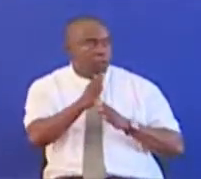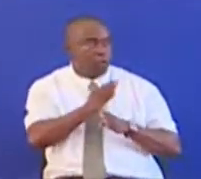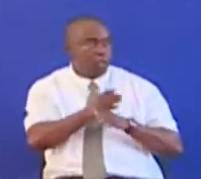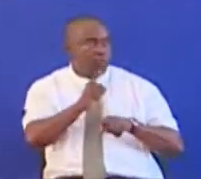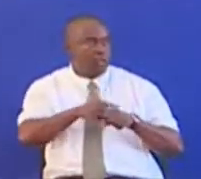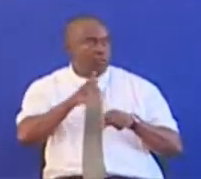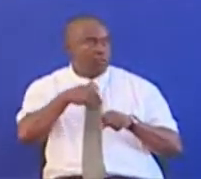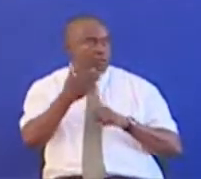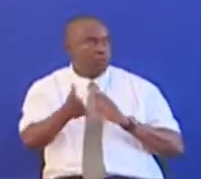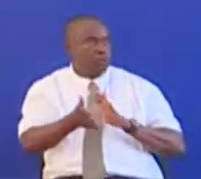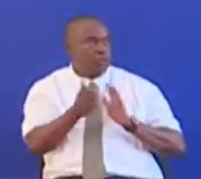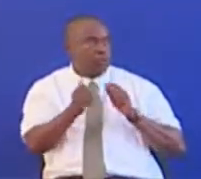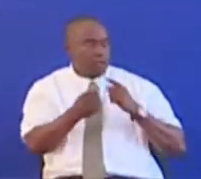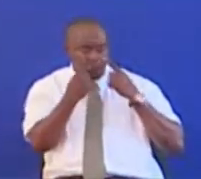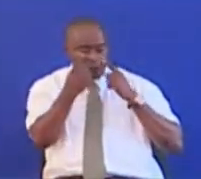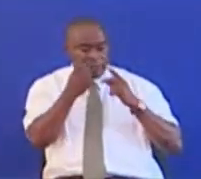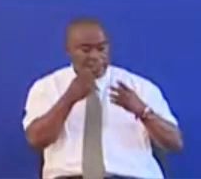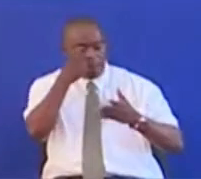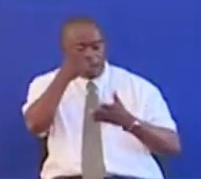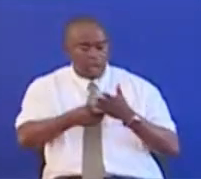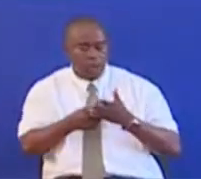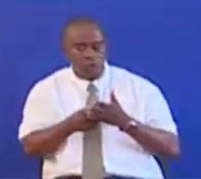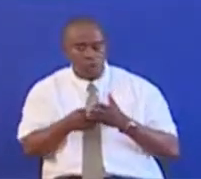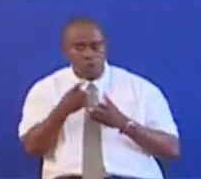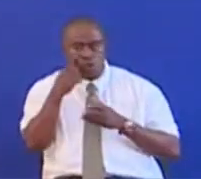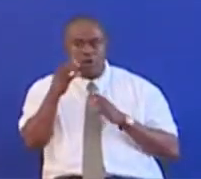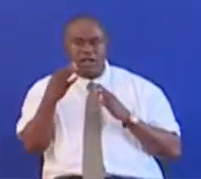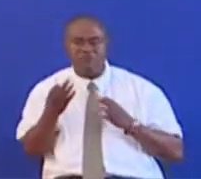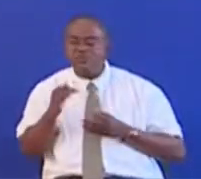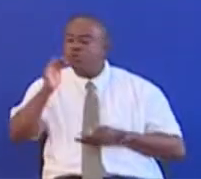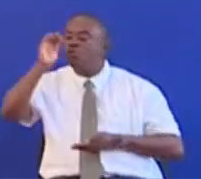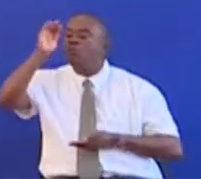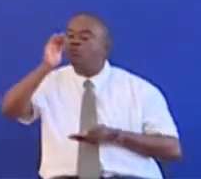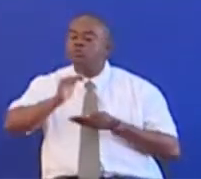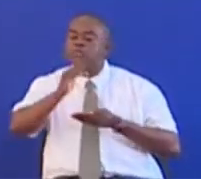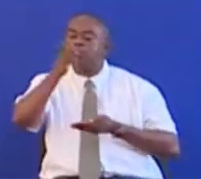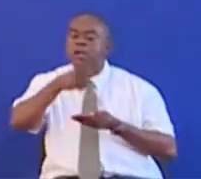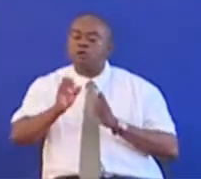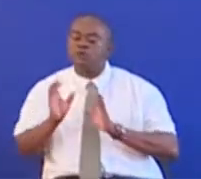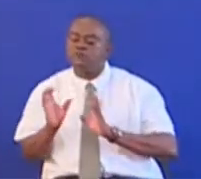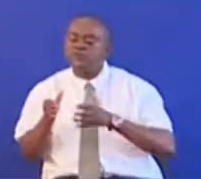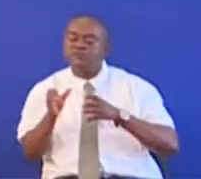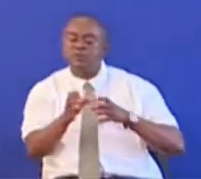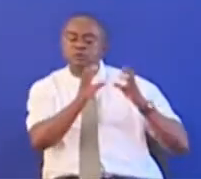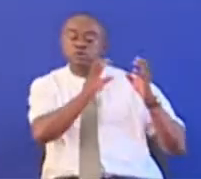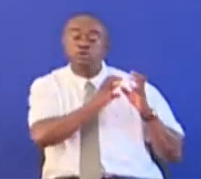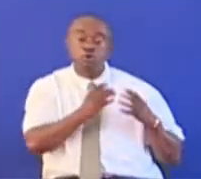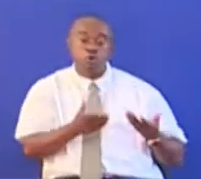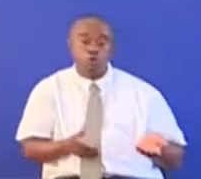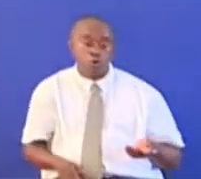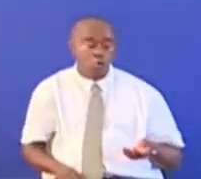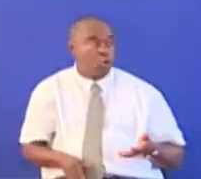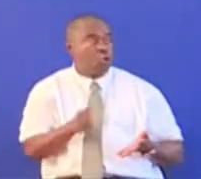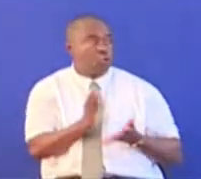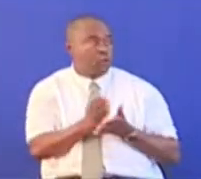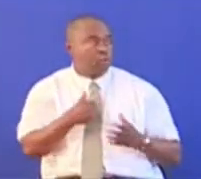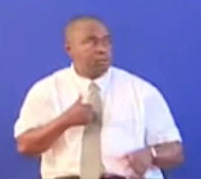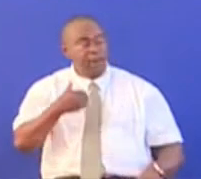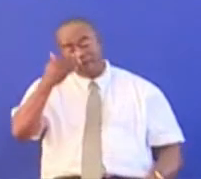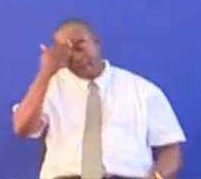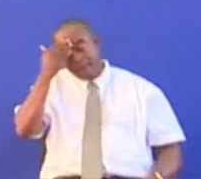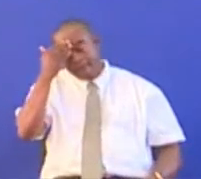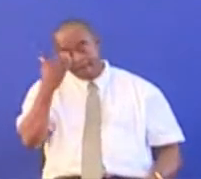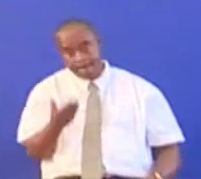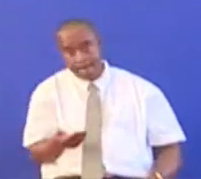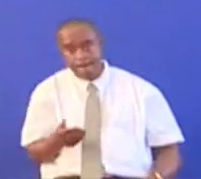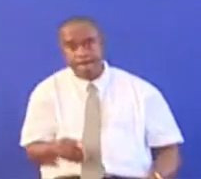kuanza, waangalie haya matato kuona namna ambavyo wanaweza wakapunguzia vilabu vyetu mzigo. Kweli mimi nafahamu